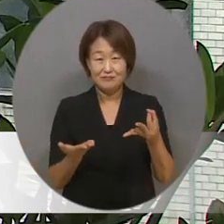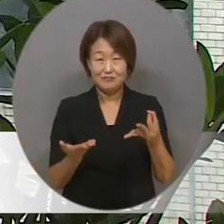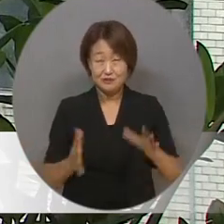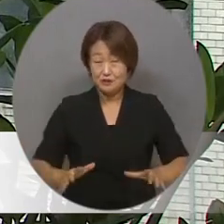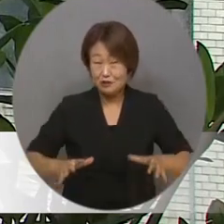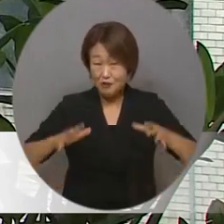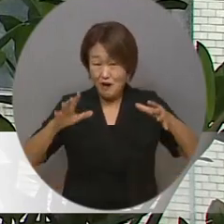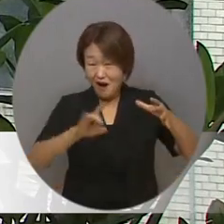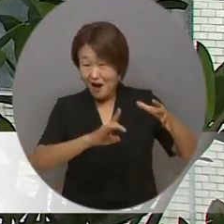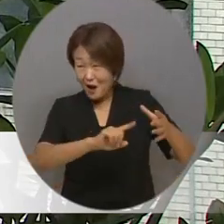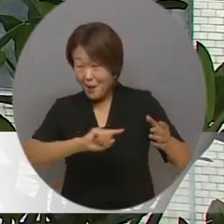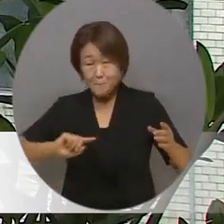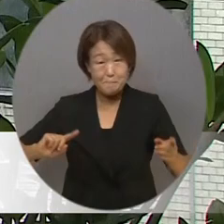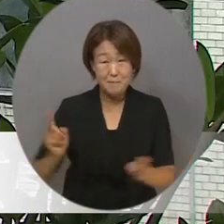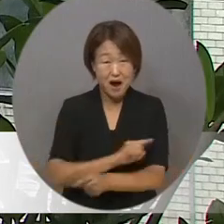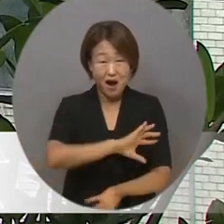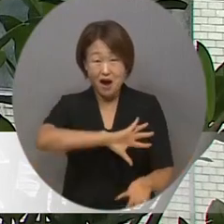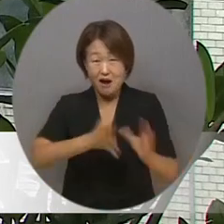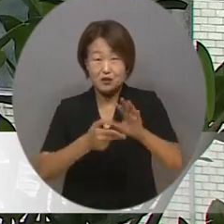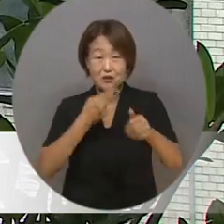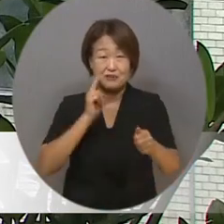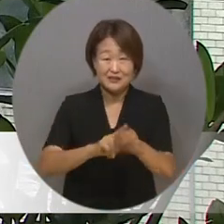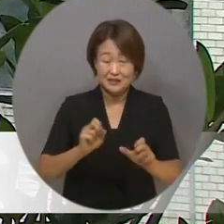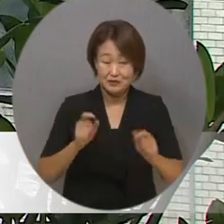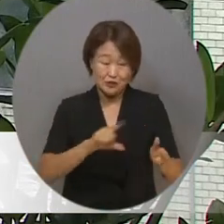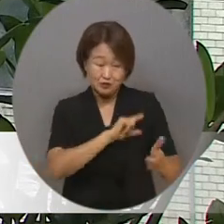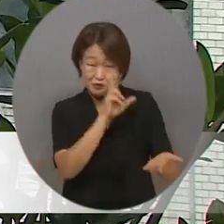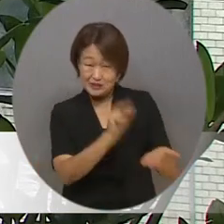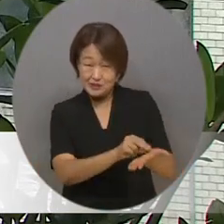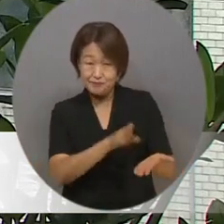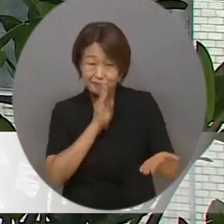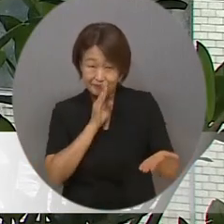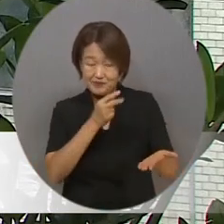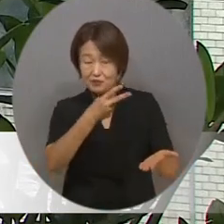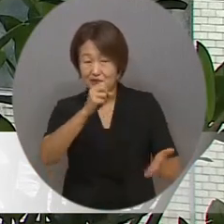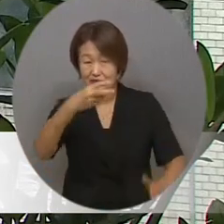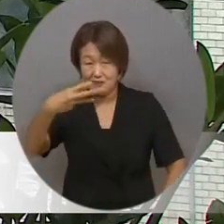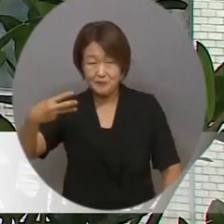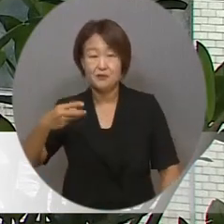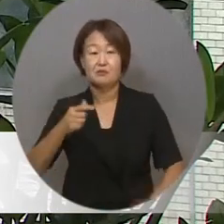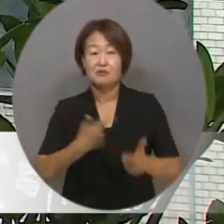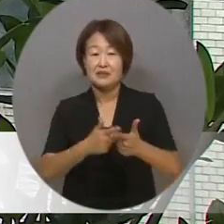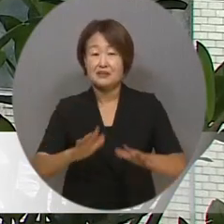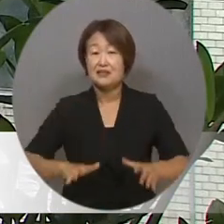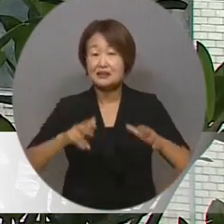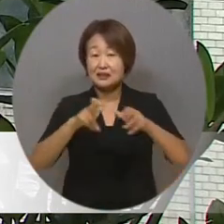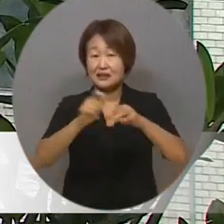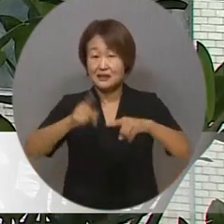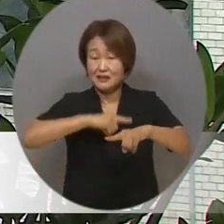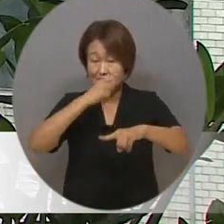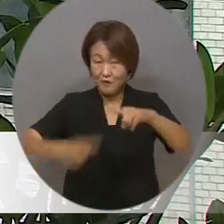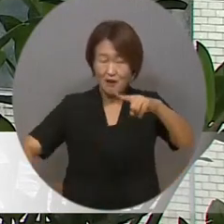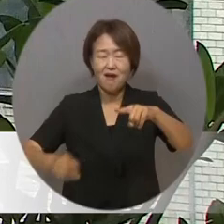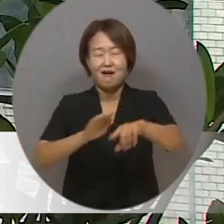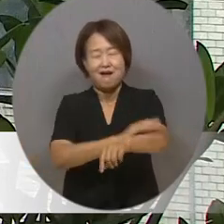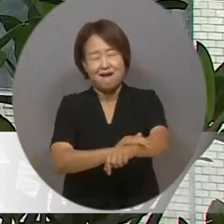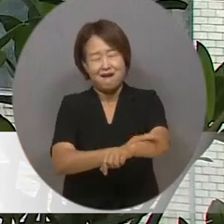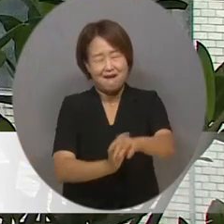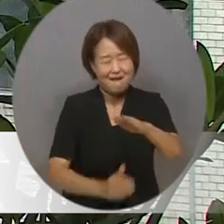지구촌 대전환 그 도전과 기회라는 주제로 열리는 2023 부산 세계 장애인